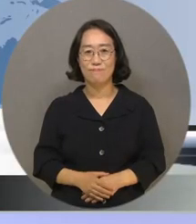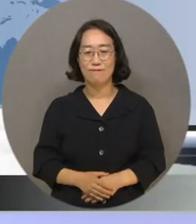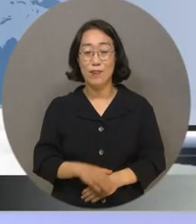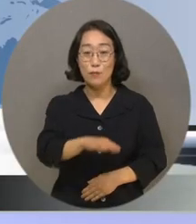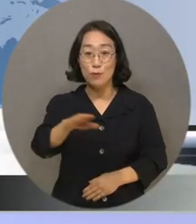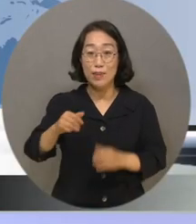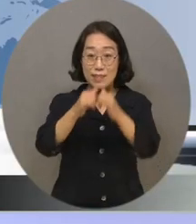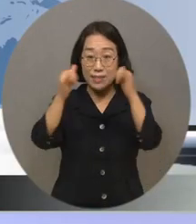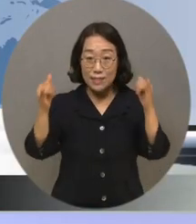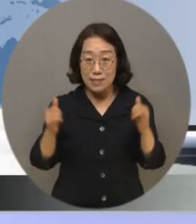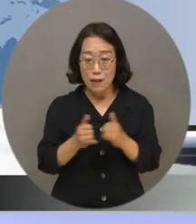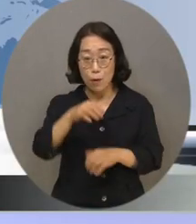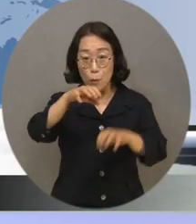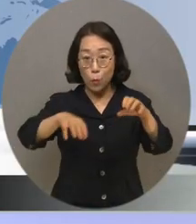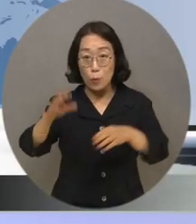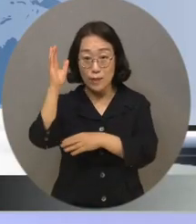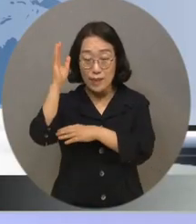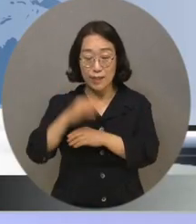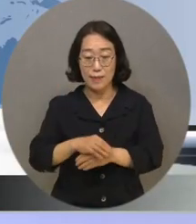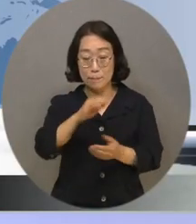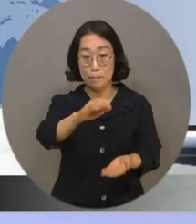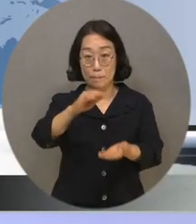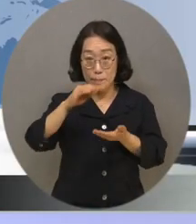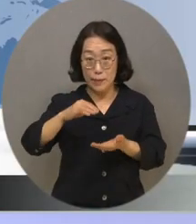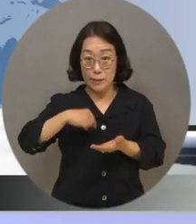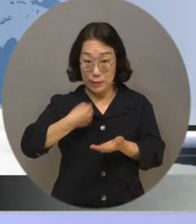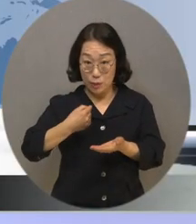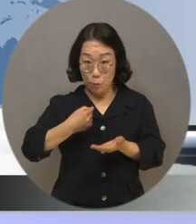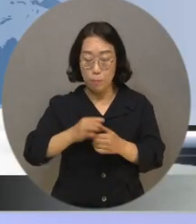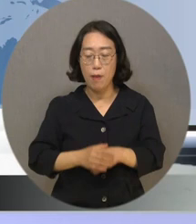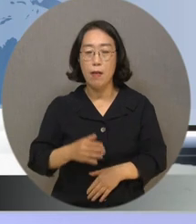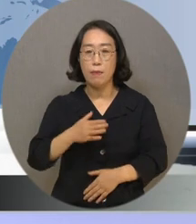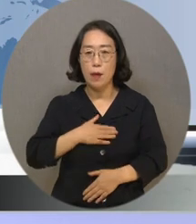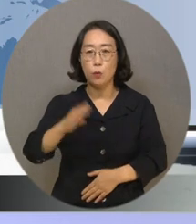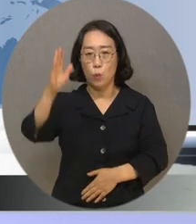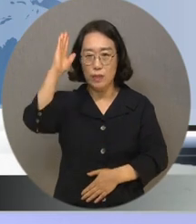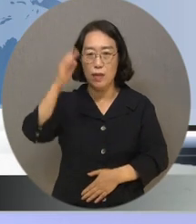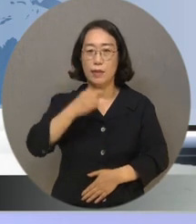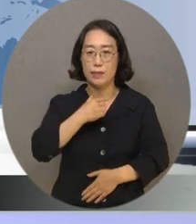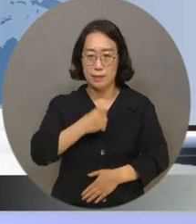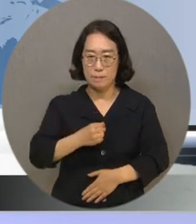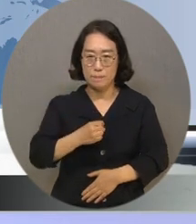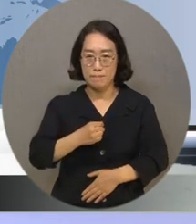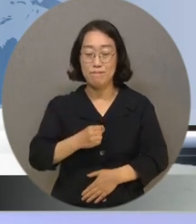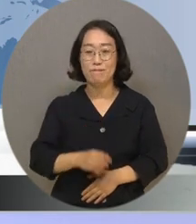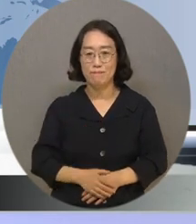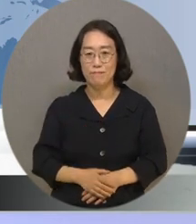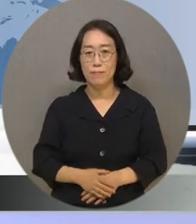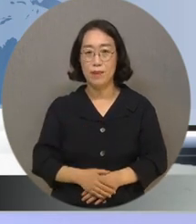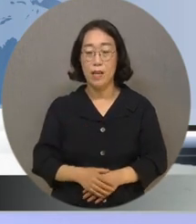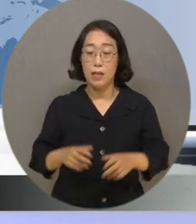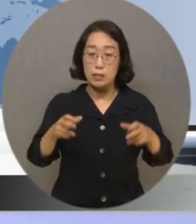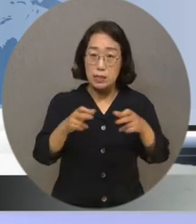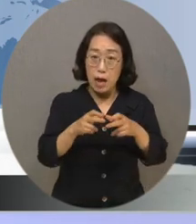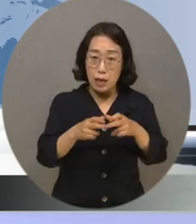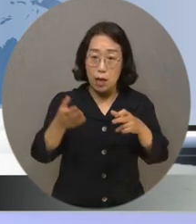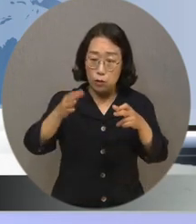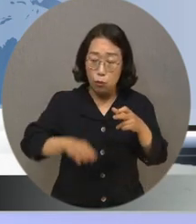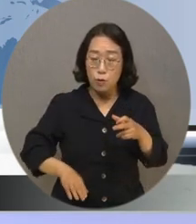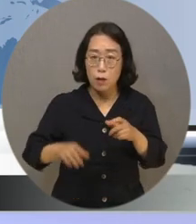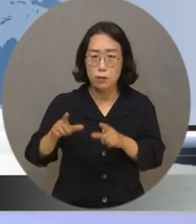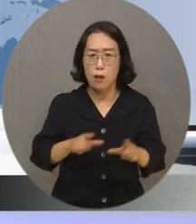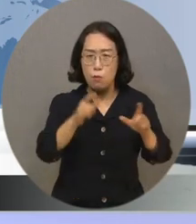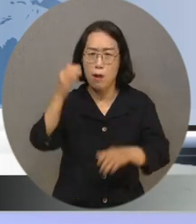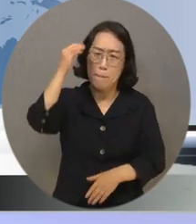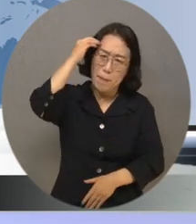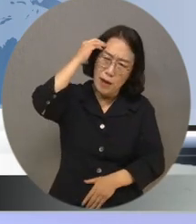우리 사회 곳곳의 이야기를 사연과 제보로 직접 만나보는 나도 말 좀 합시다입니다. 장애가 개인의 일상을